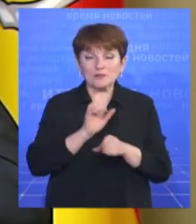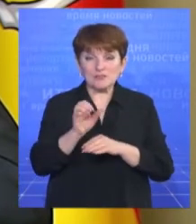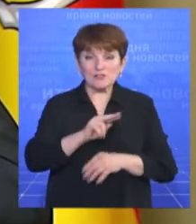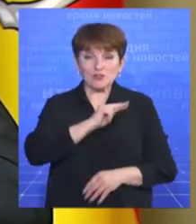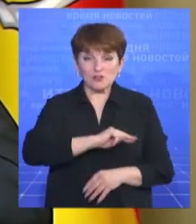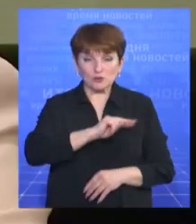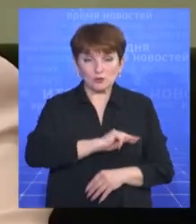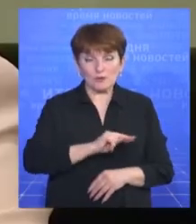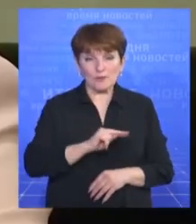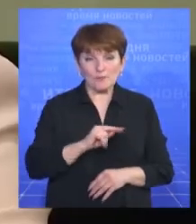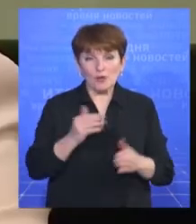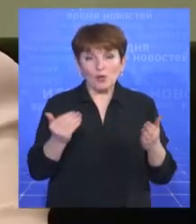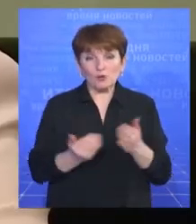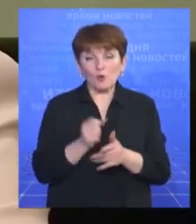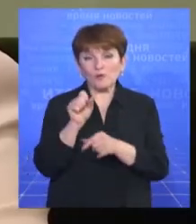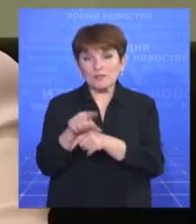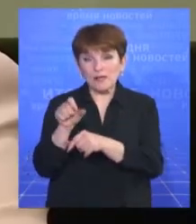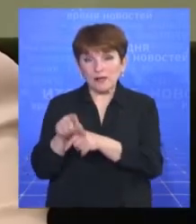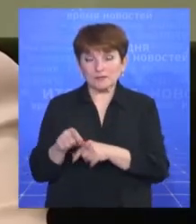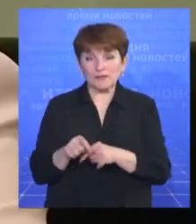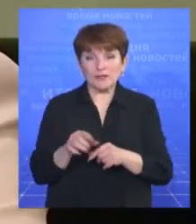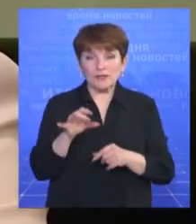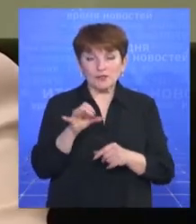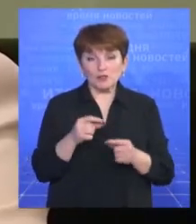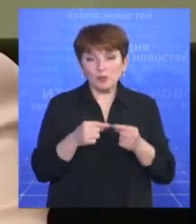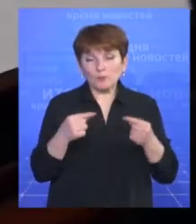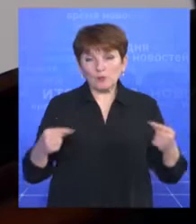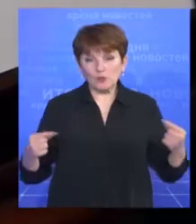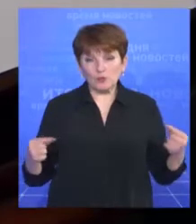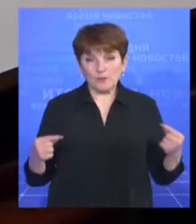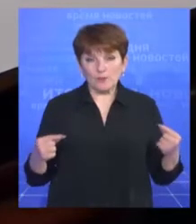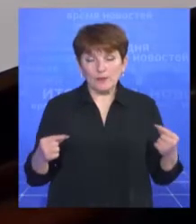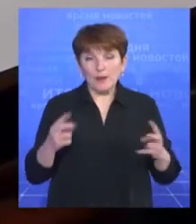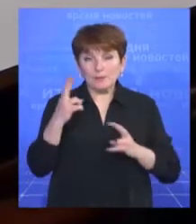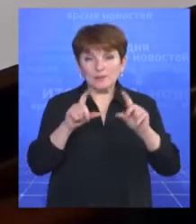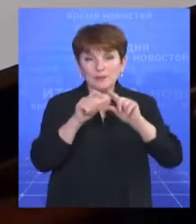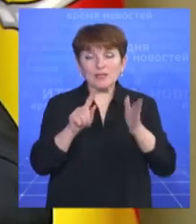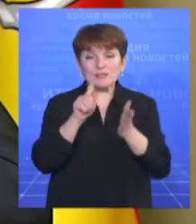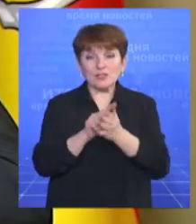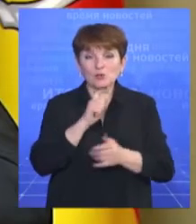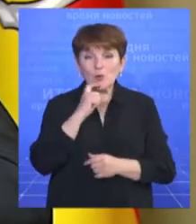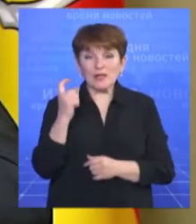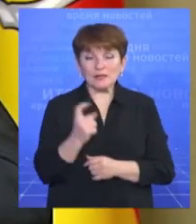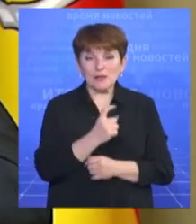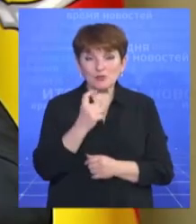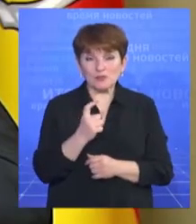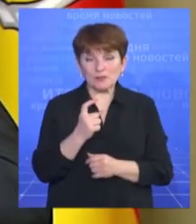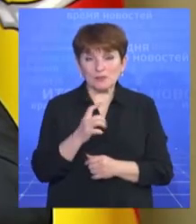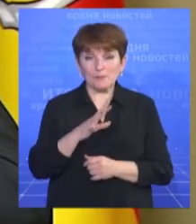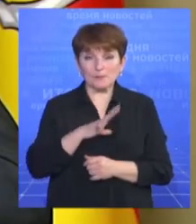труда, новые заказы и прочее. Да, предприятия должны экономически